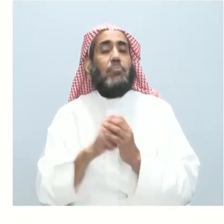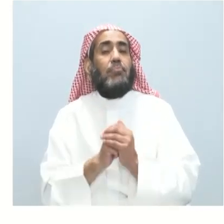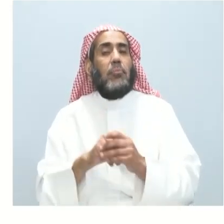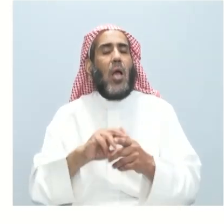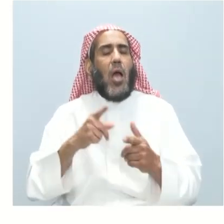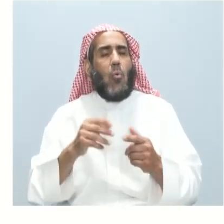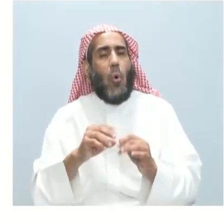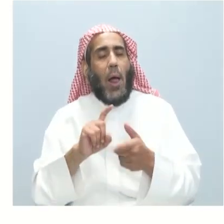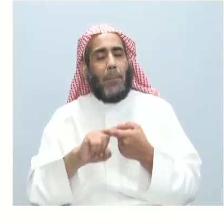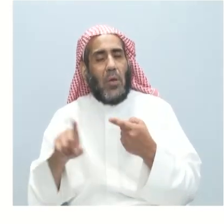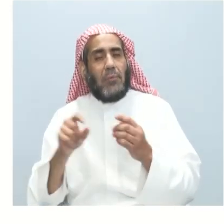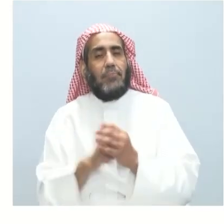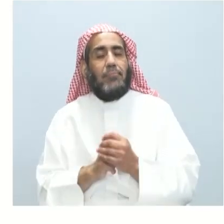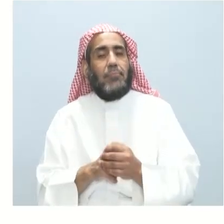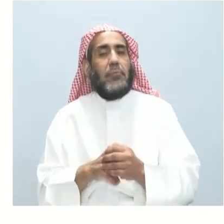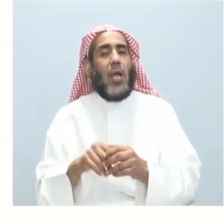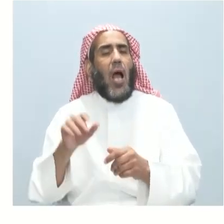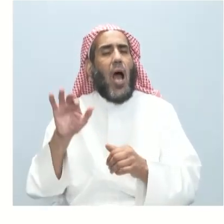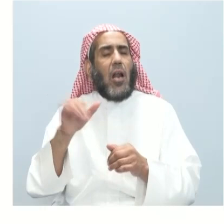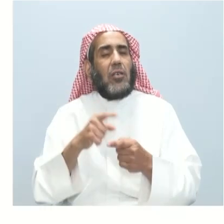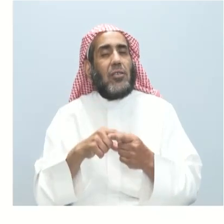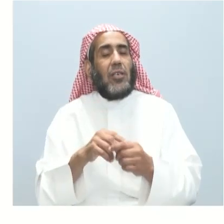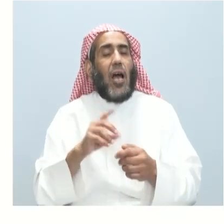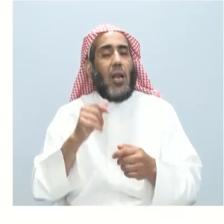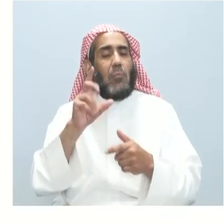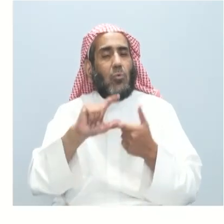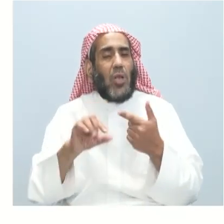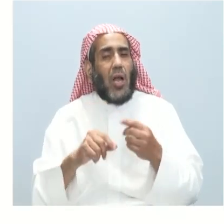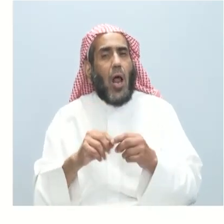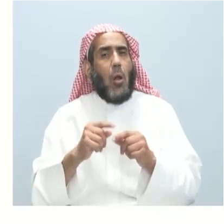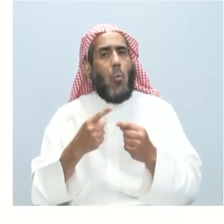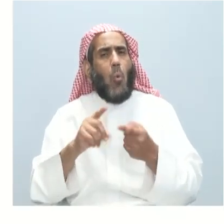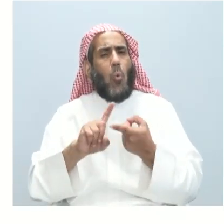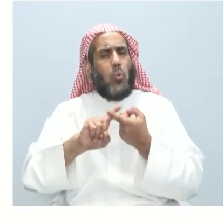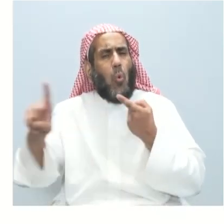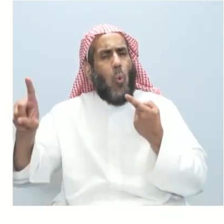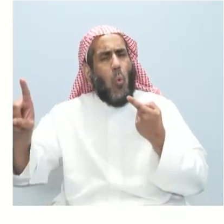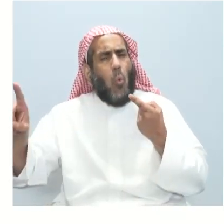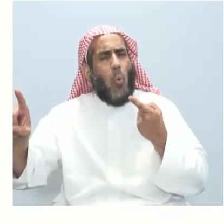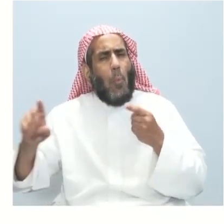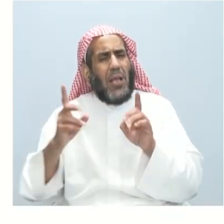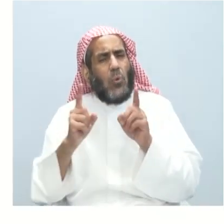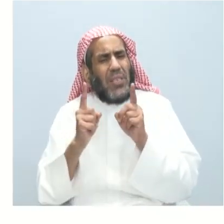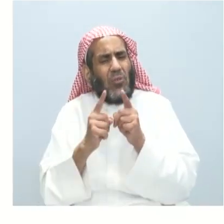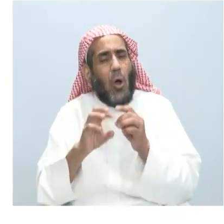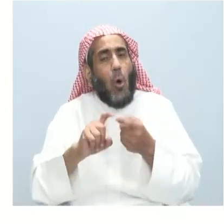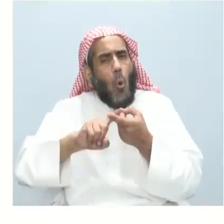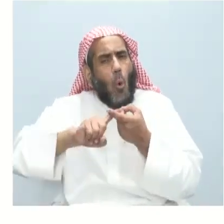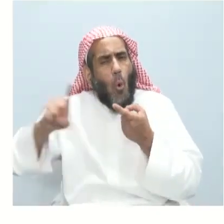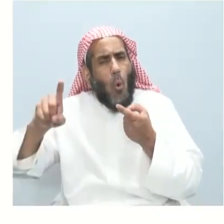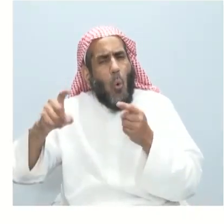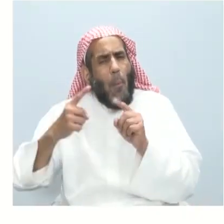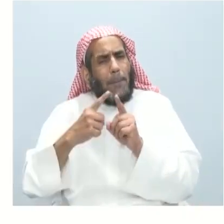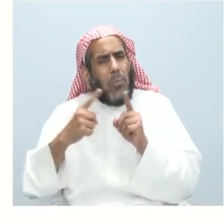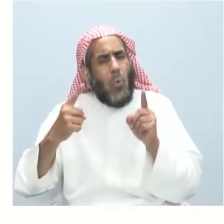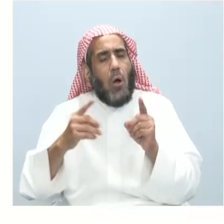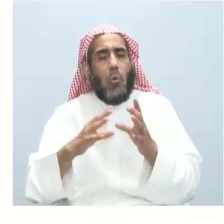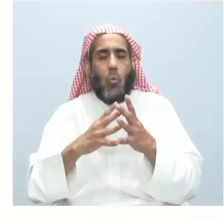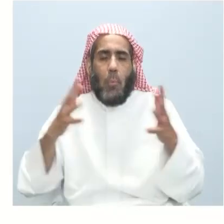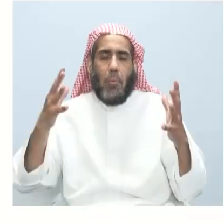انواع مطلقات الرجعيه المطلقه البائن بينونه صغرى والمطلقه البائن